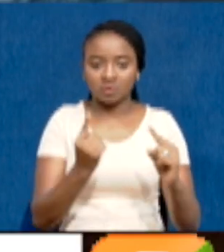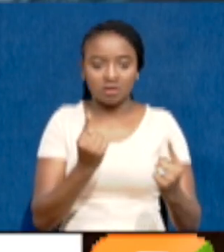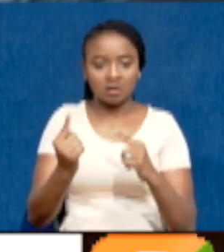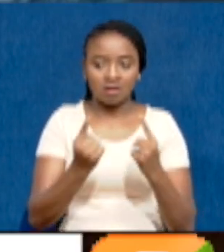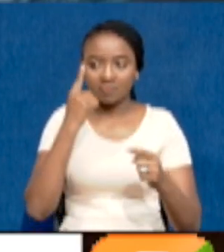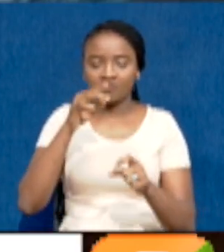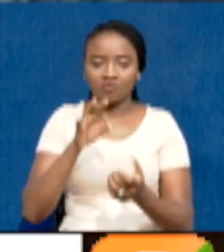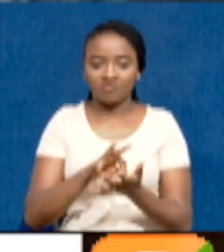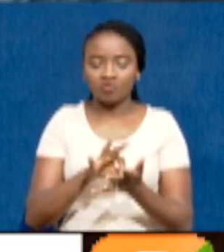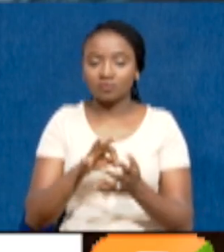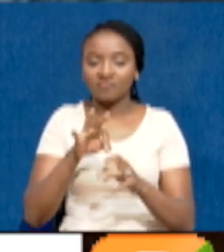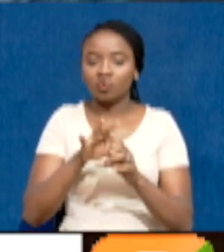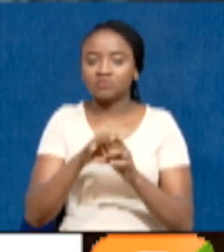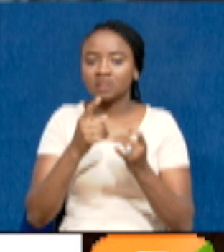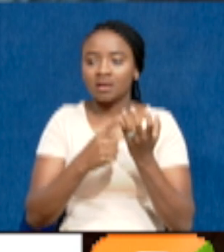ni